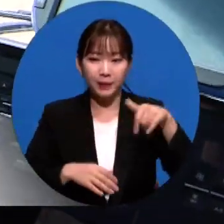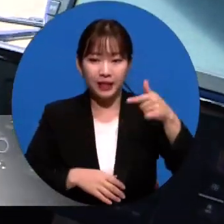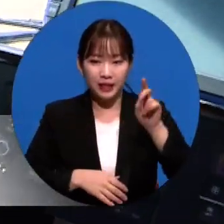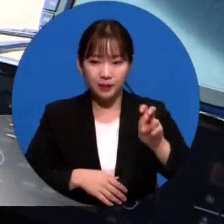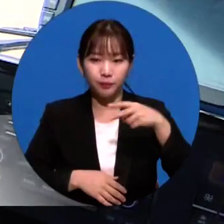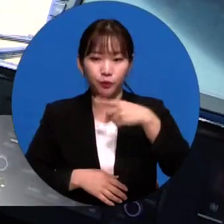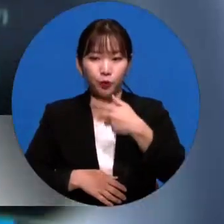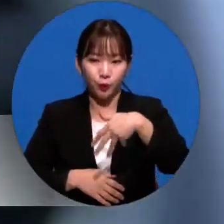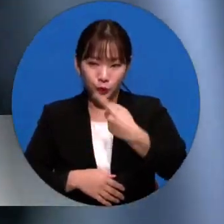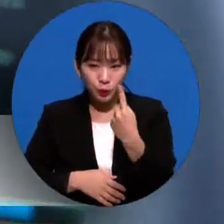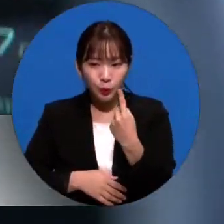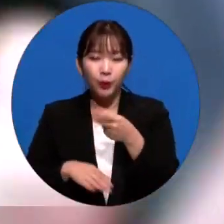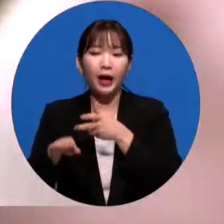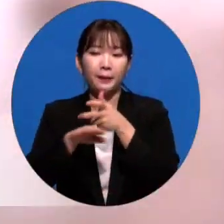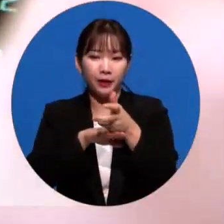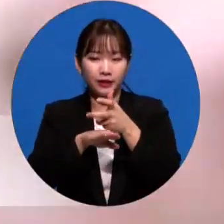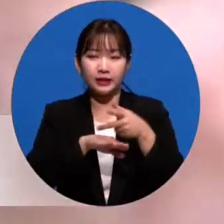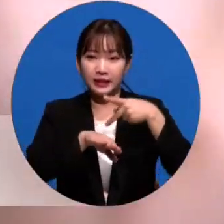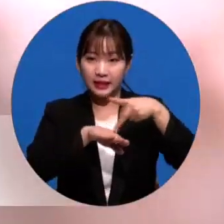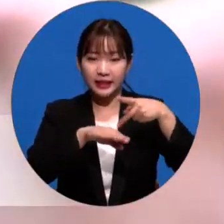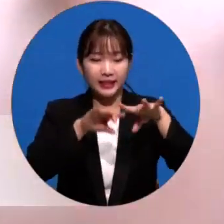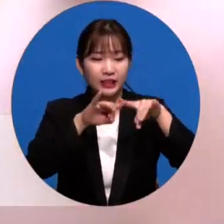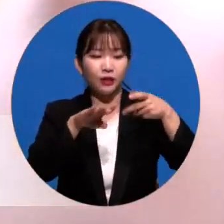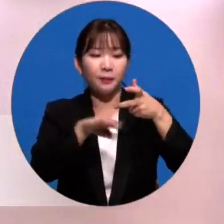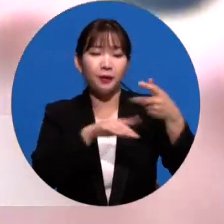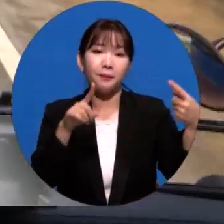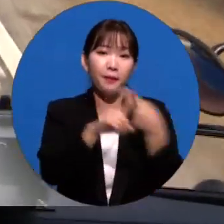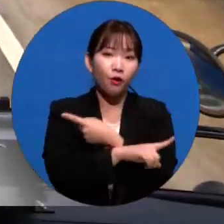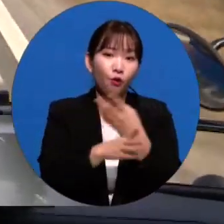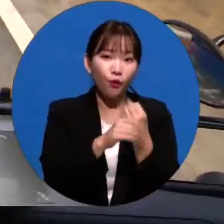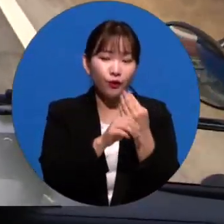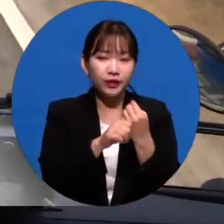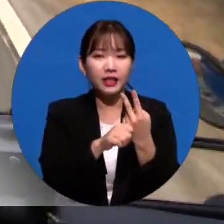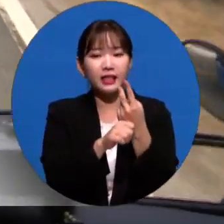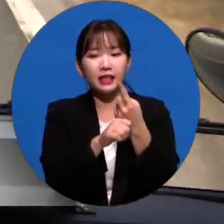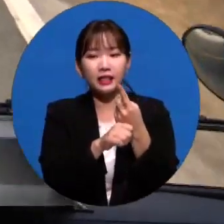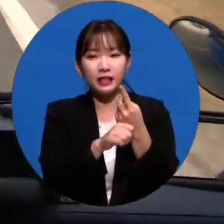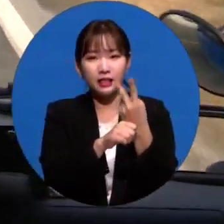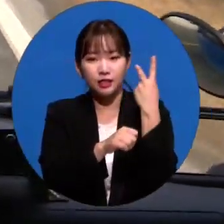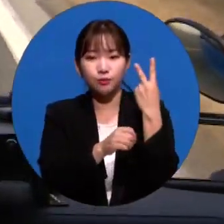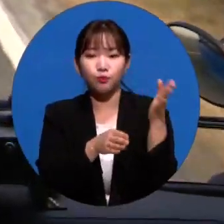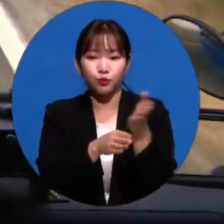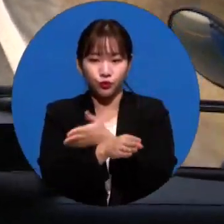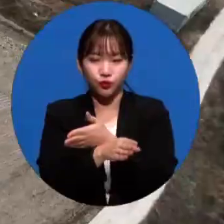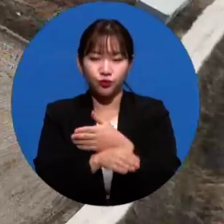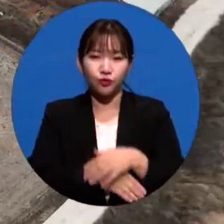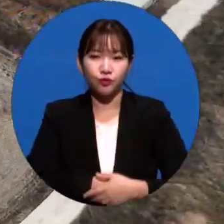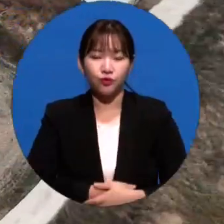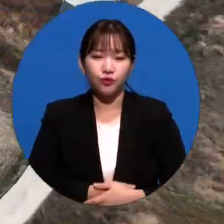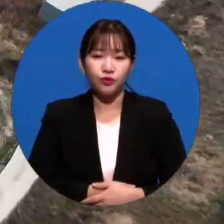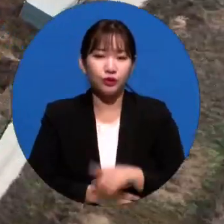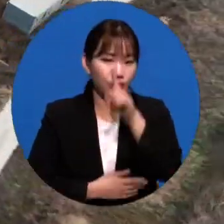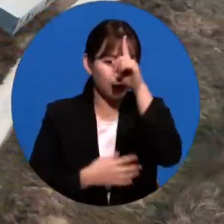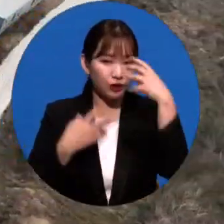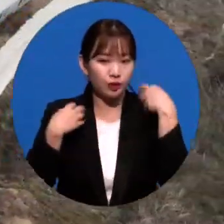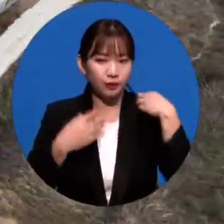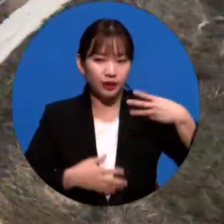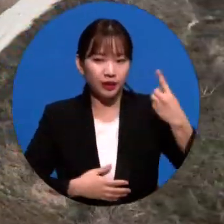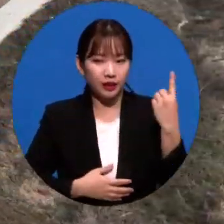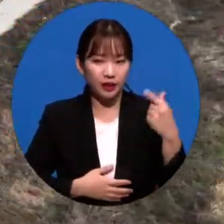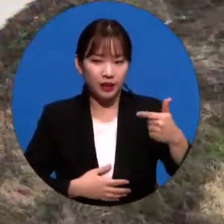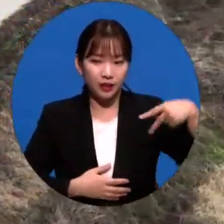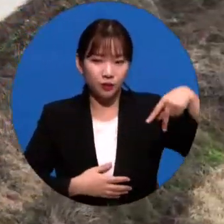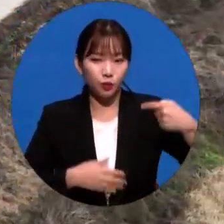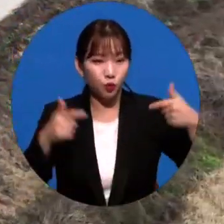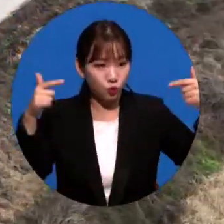도초도의 공영버스를 신안군이 전기버스로 교체한 건 지난 2021년부터. 정부의 탄소 중립